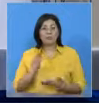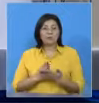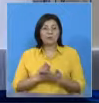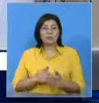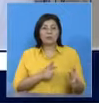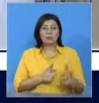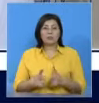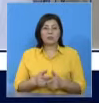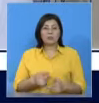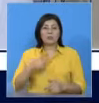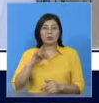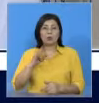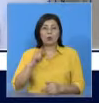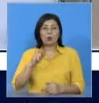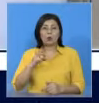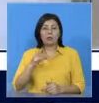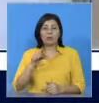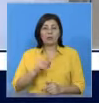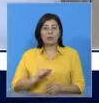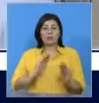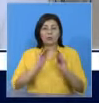Жалпы руханият көрме залында